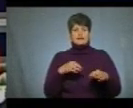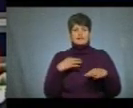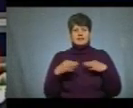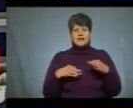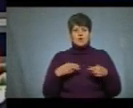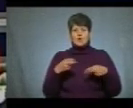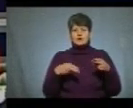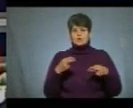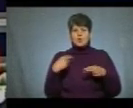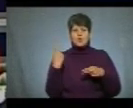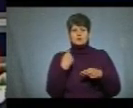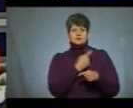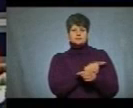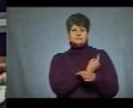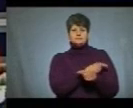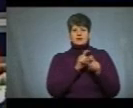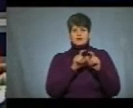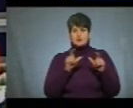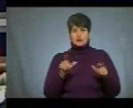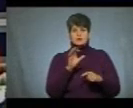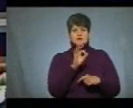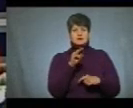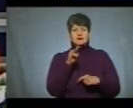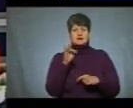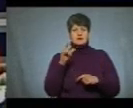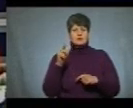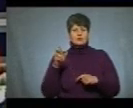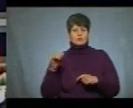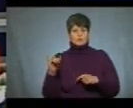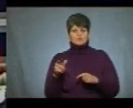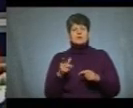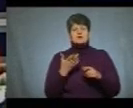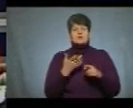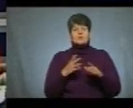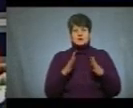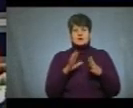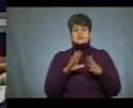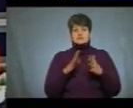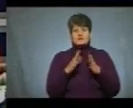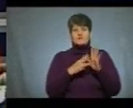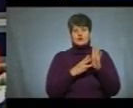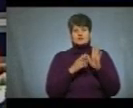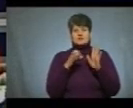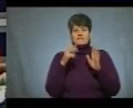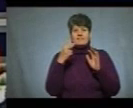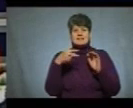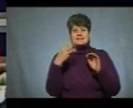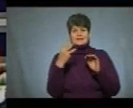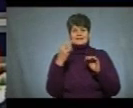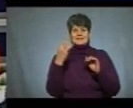нейрохірургії обласної університетської лікарні Олександр Трибуль. Зазначу, подія трапилась 8 січня о